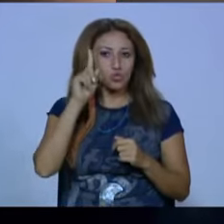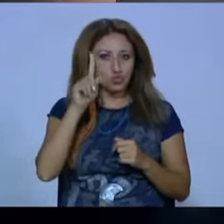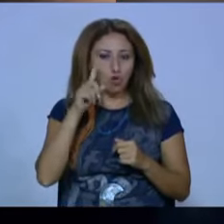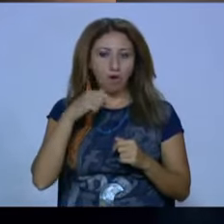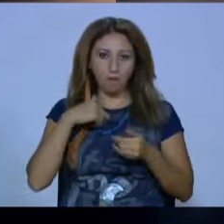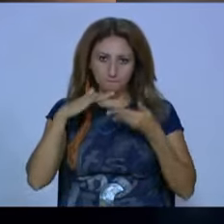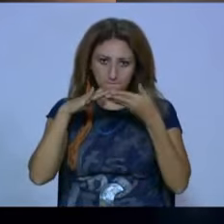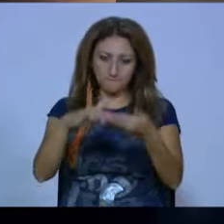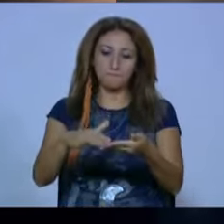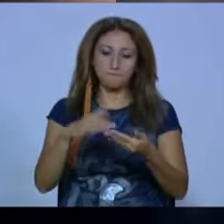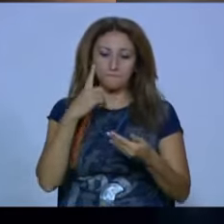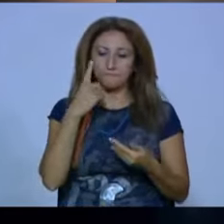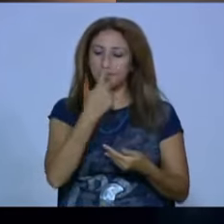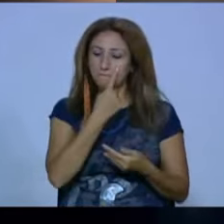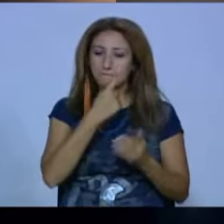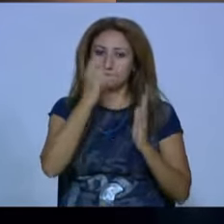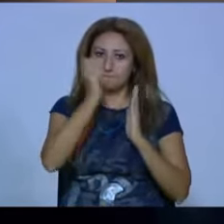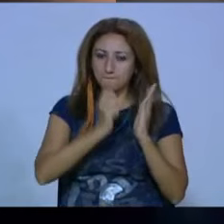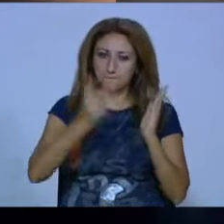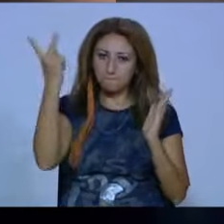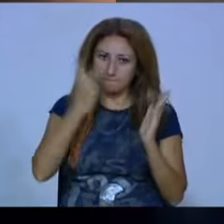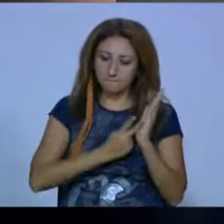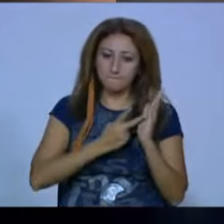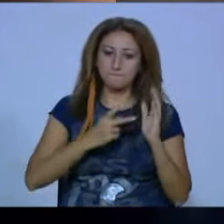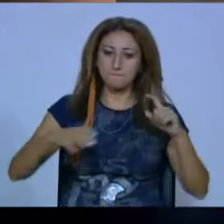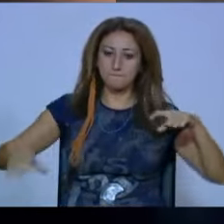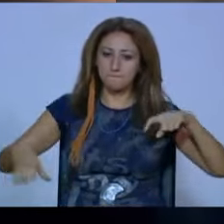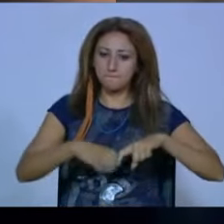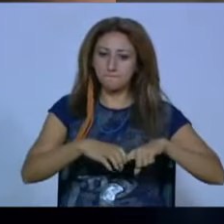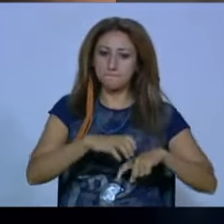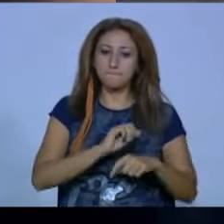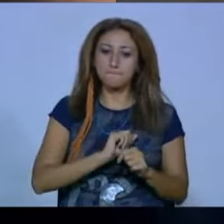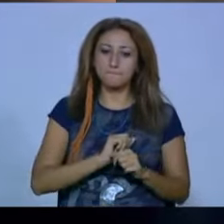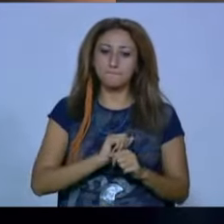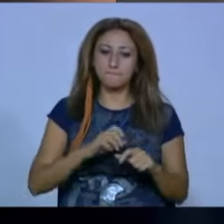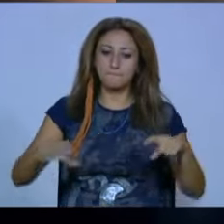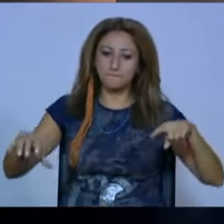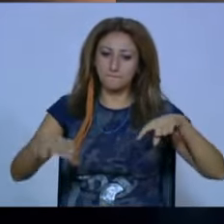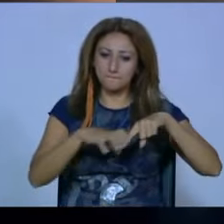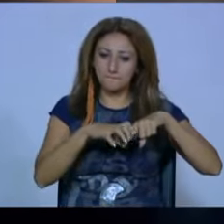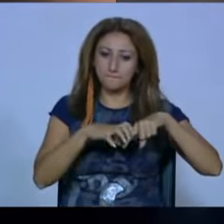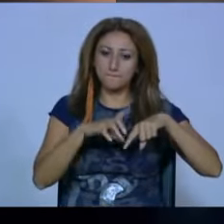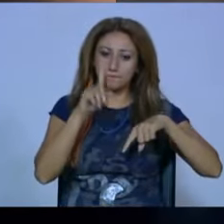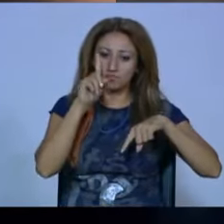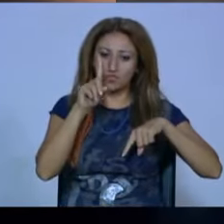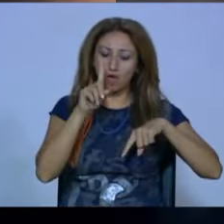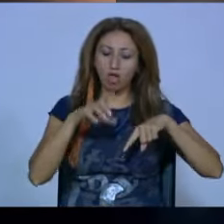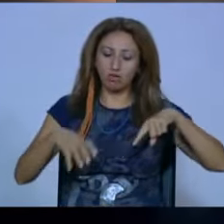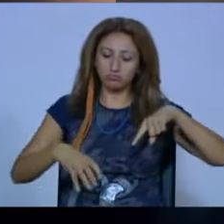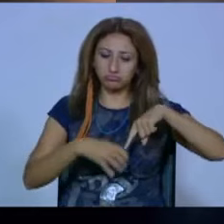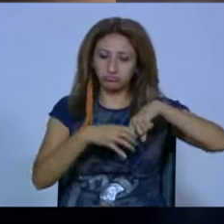المؤسسة هتقوم بكل الإجراءات للحالة عم سامي، من تركيب الطرف الصناعي إن شاء الله اللي هو